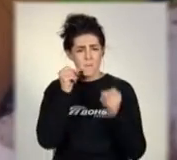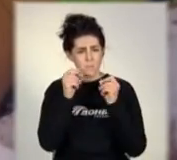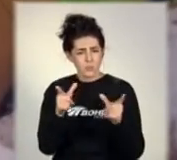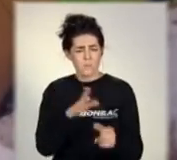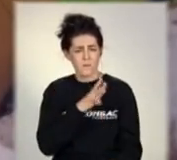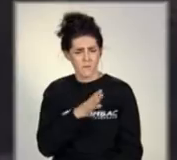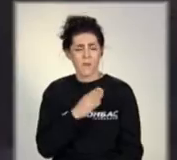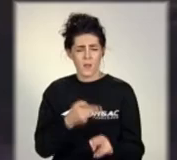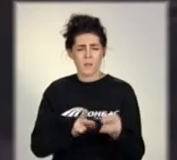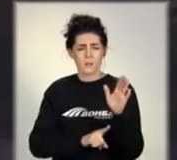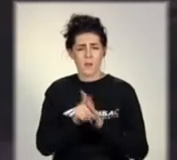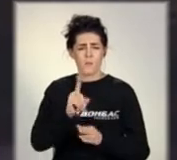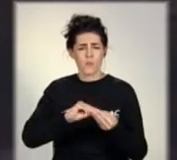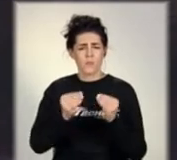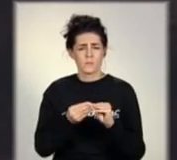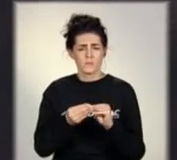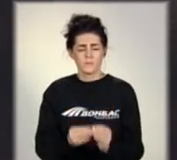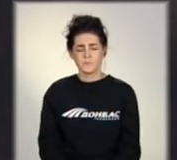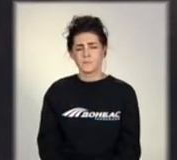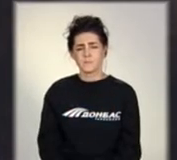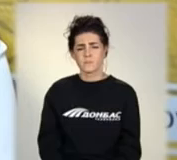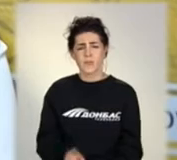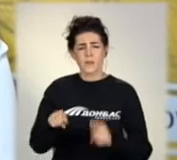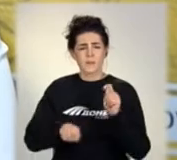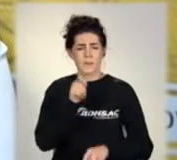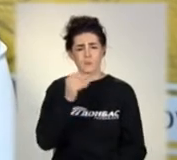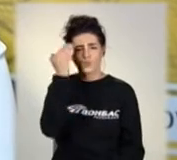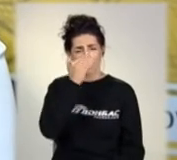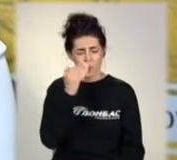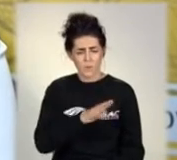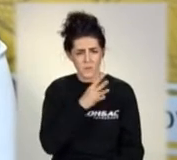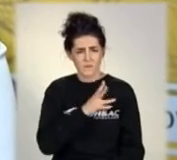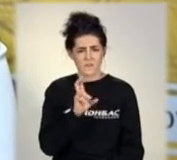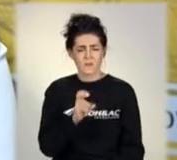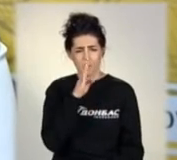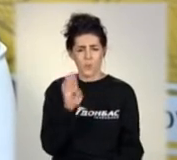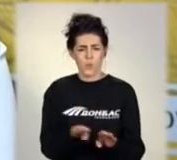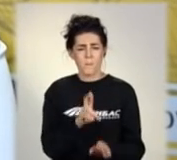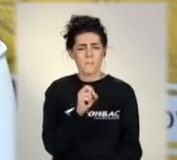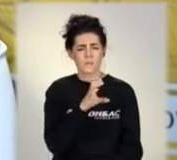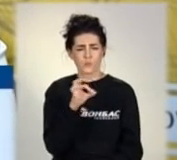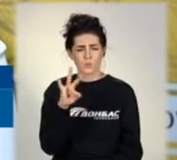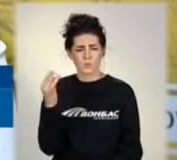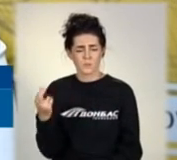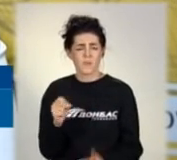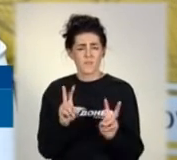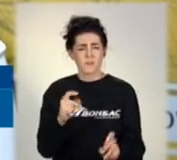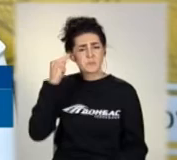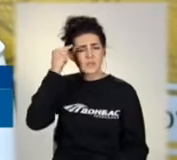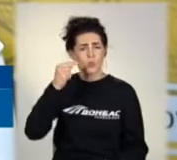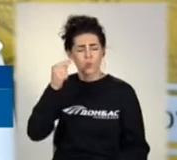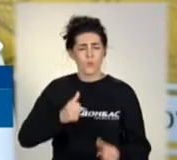прокидаєтеся – це початок проблем. Нарушение сна в контексте бессонницы, да, то есть человек, психика не